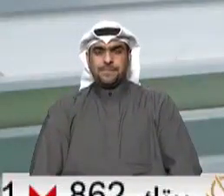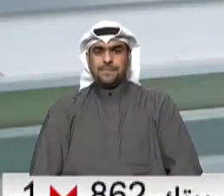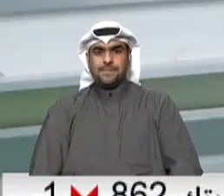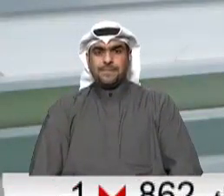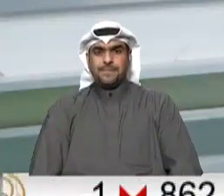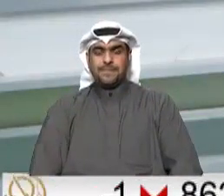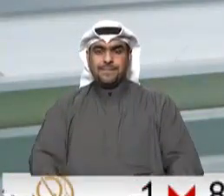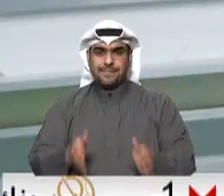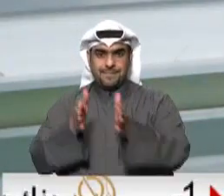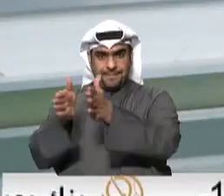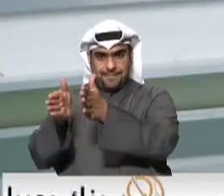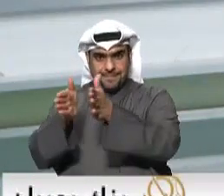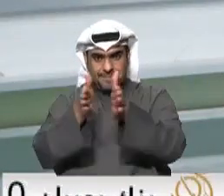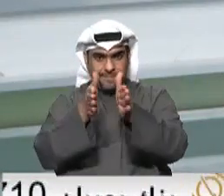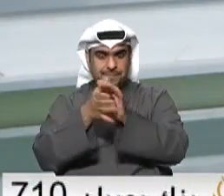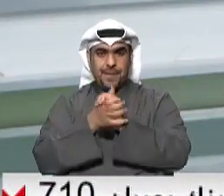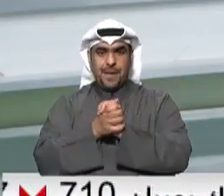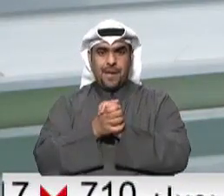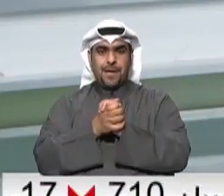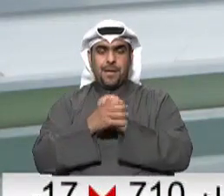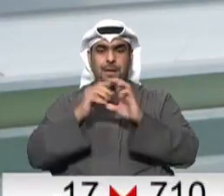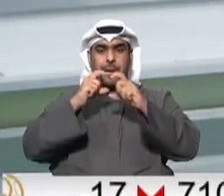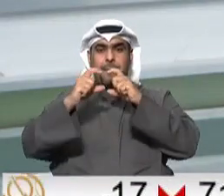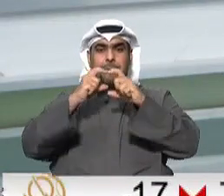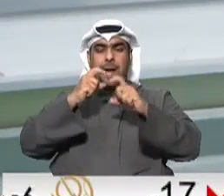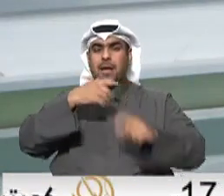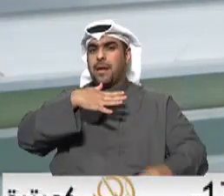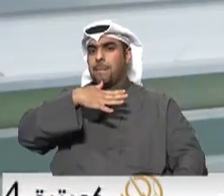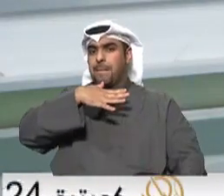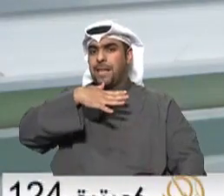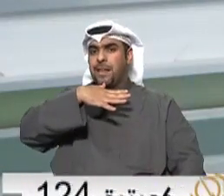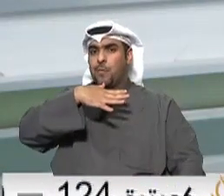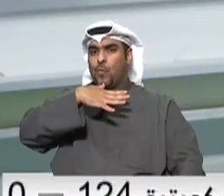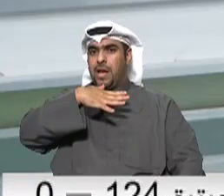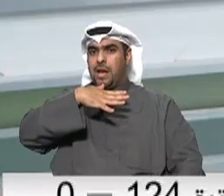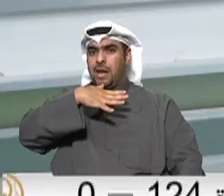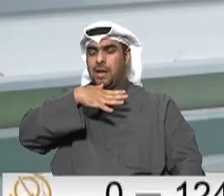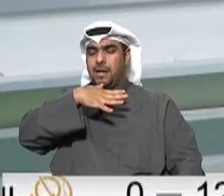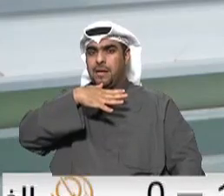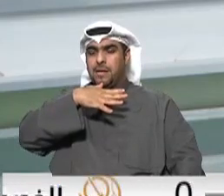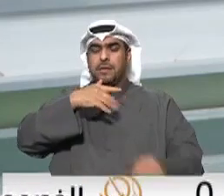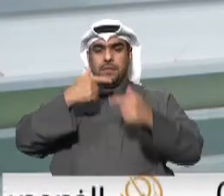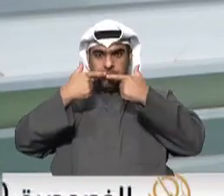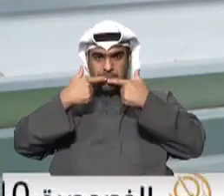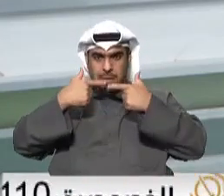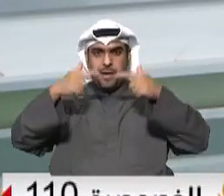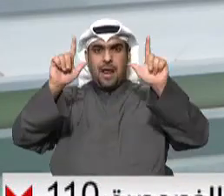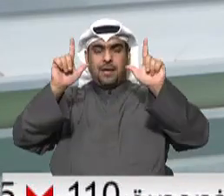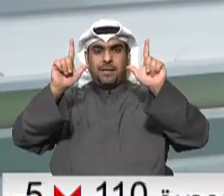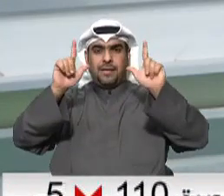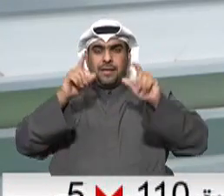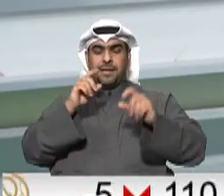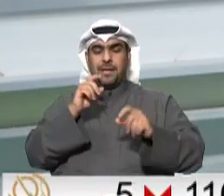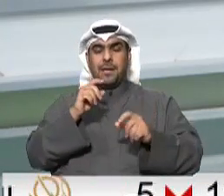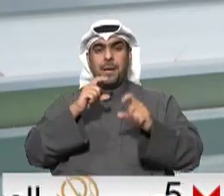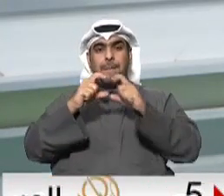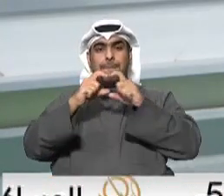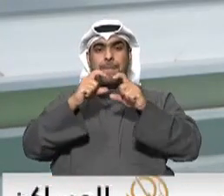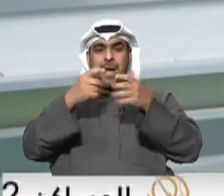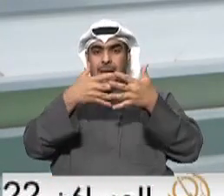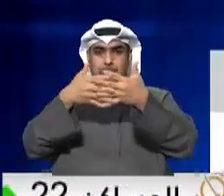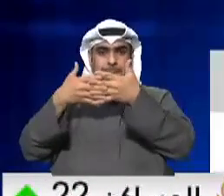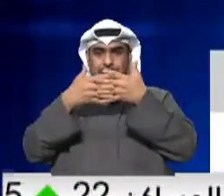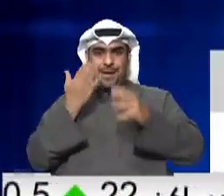وفي نفس السياق قال بيت التمويل الكويتي ان انكشافه على بنك سليكون غالي الذي اغلقته السلطات الامريكيه اثراء افلاسه